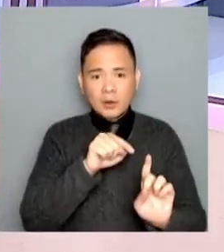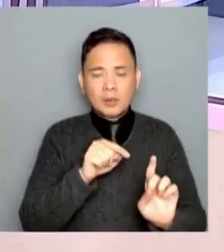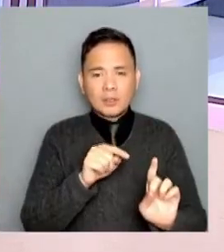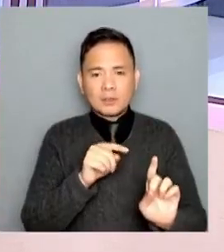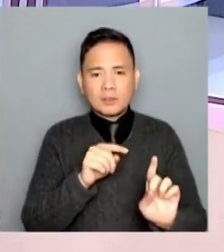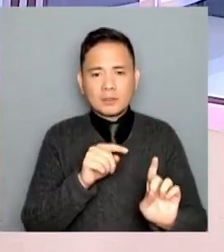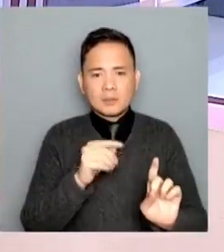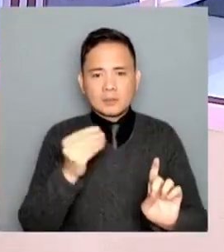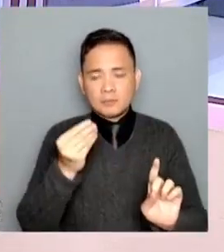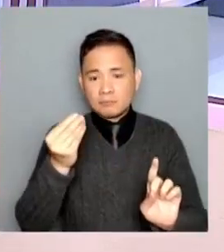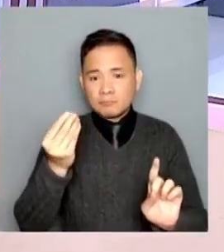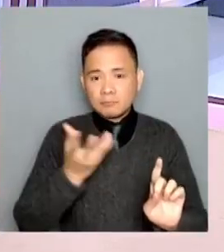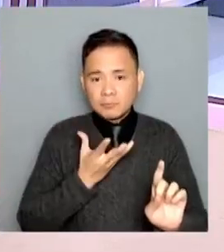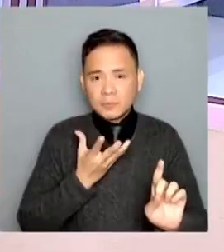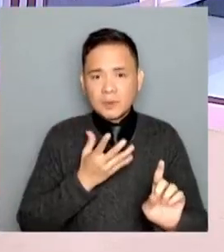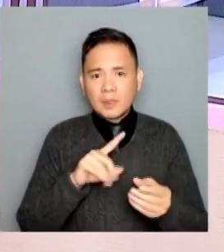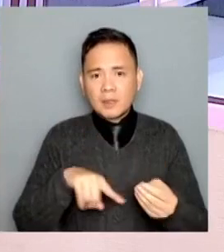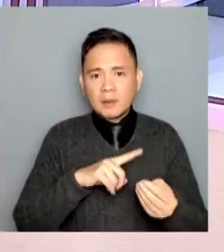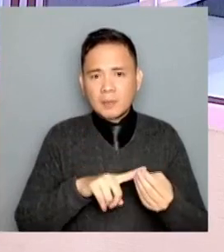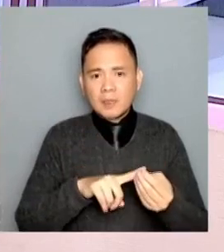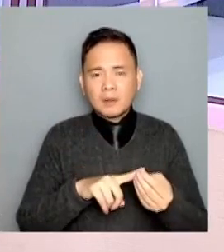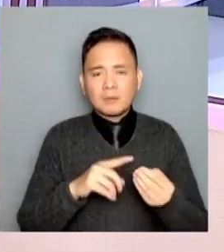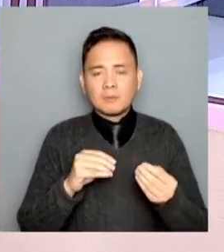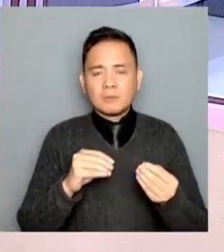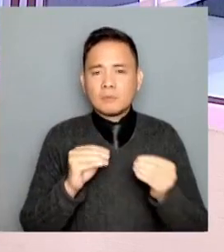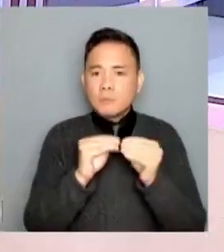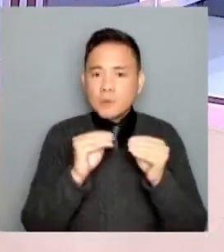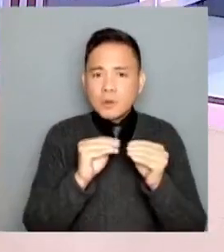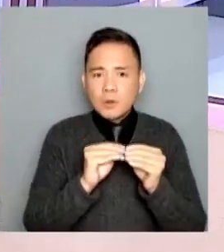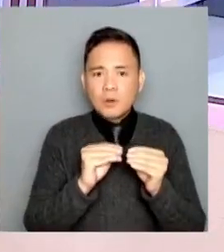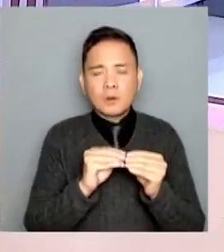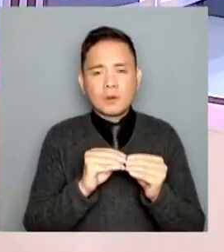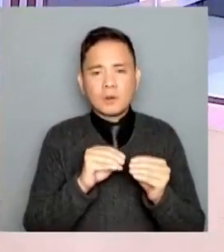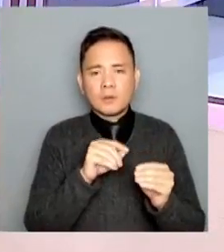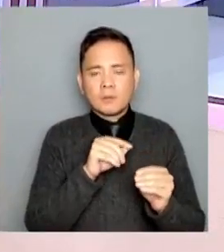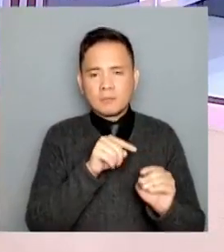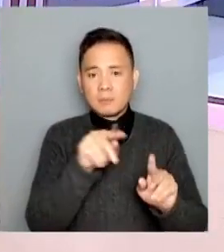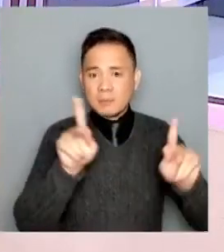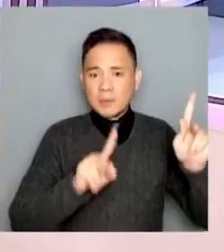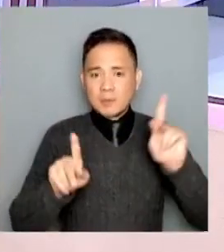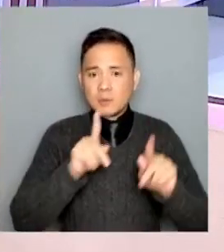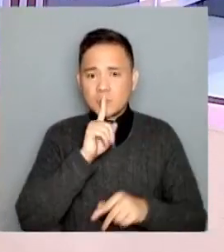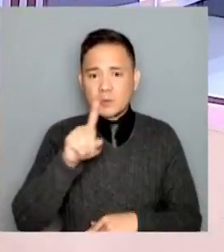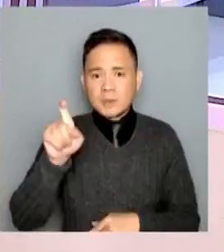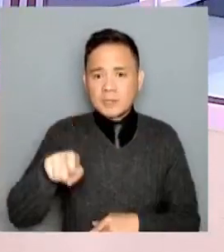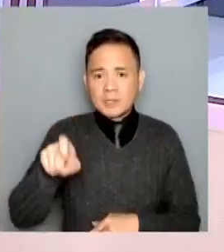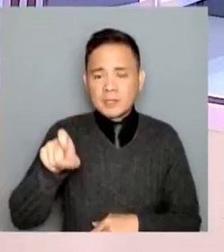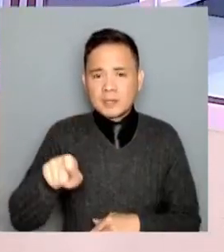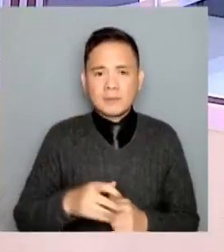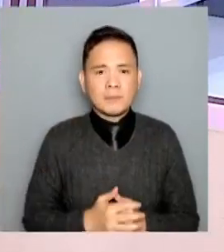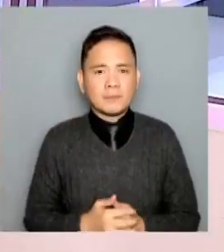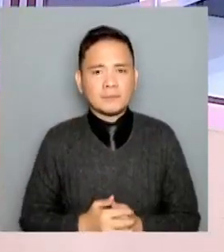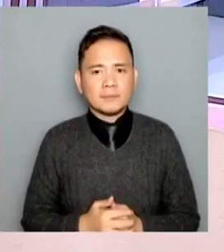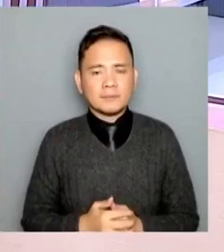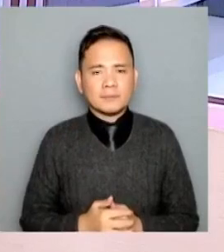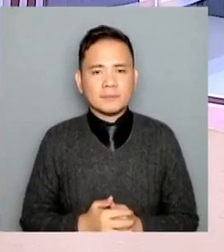us more about how her constituents really reacted to the help that arrived yesterday from Senator